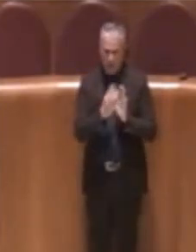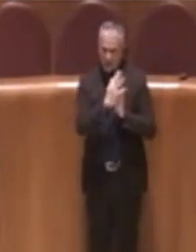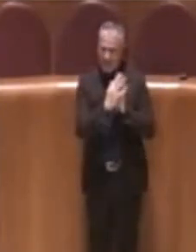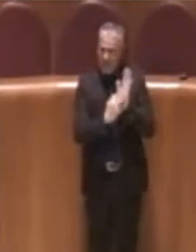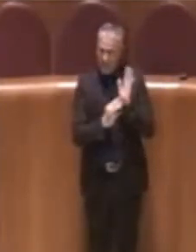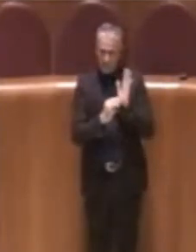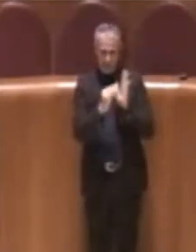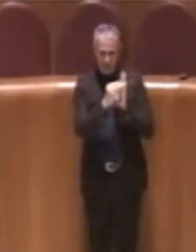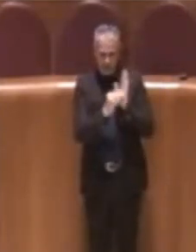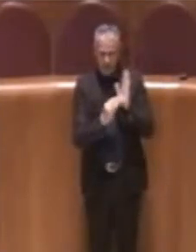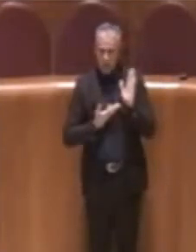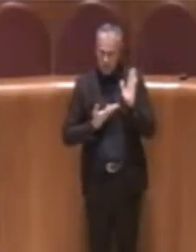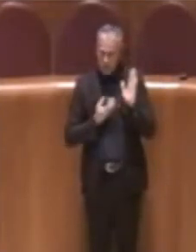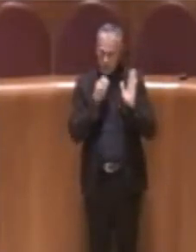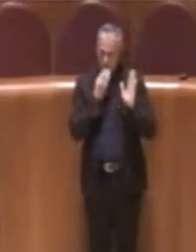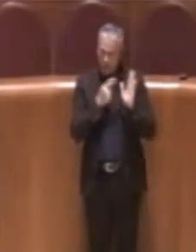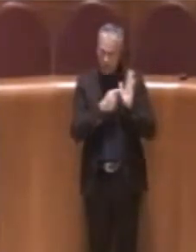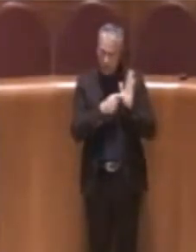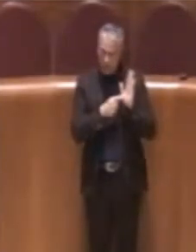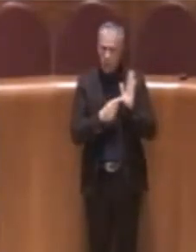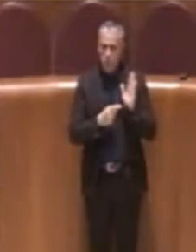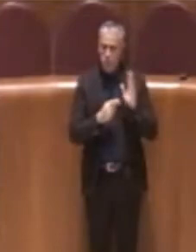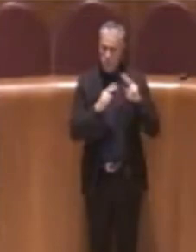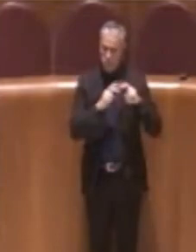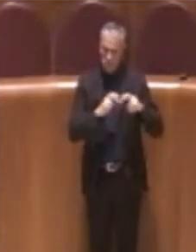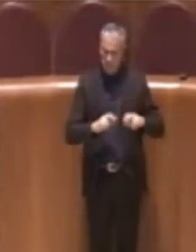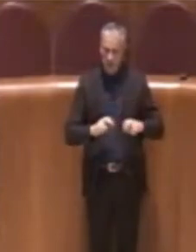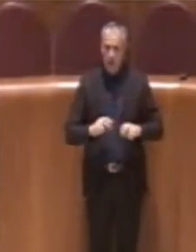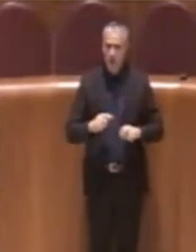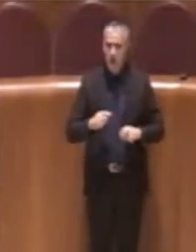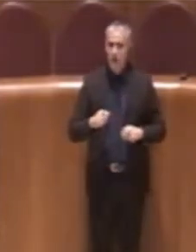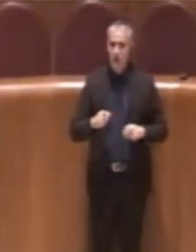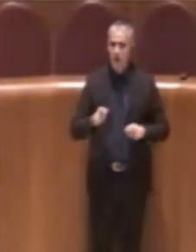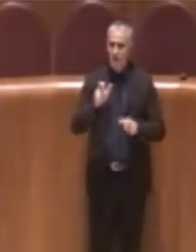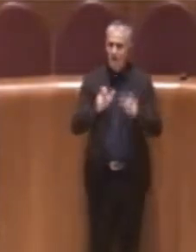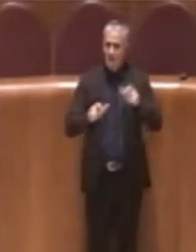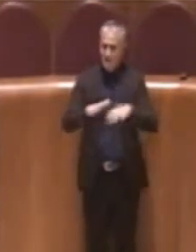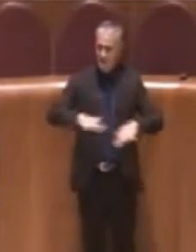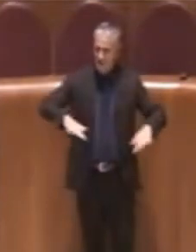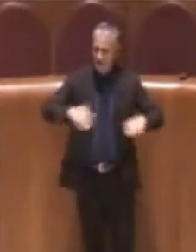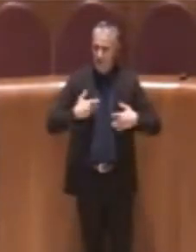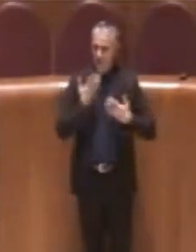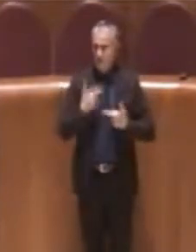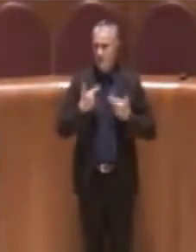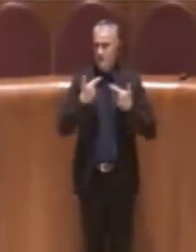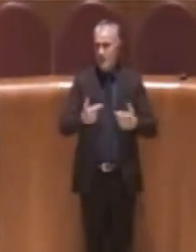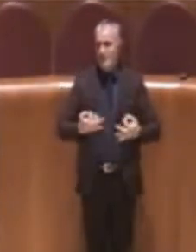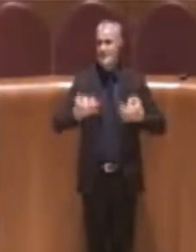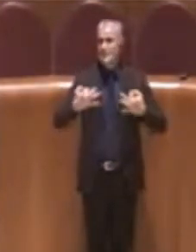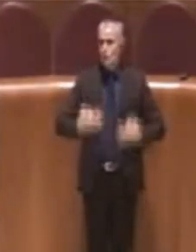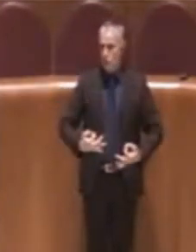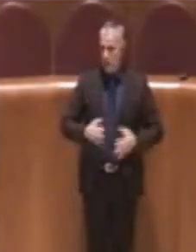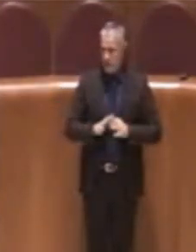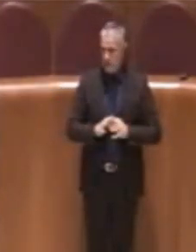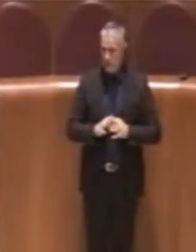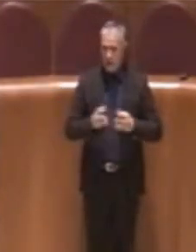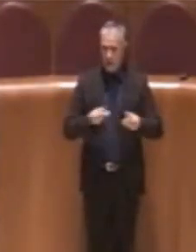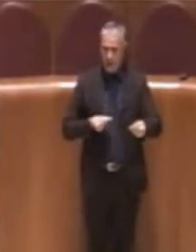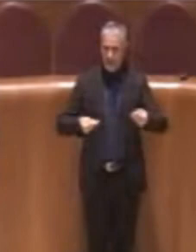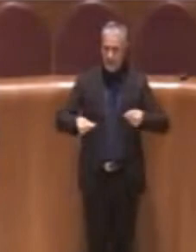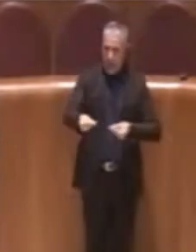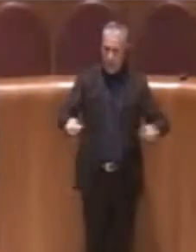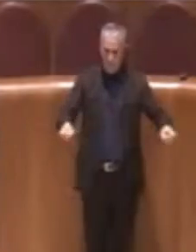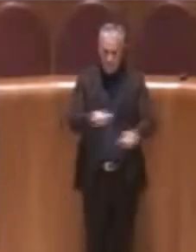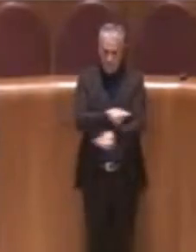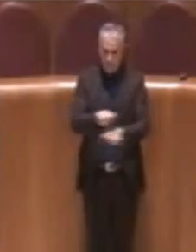andremo a esaminare. Noi vogliamo portare sicurezza ai cittadini tramite appunto uno mutuo scambio tra l'attività commerciale che